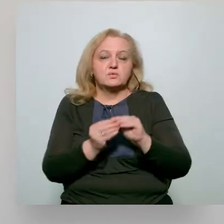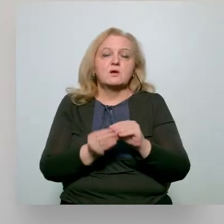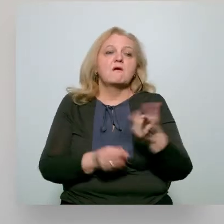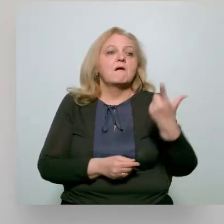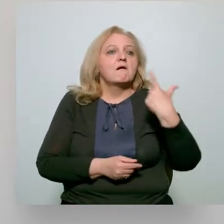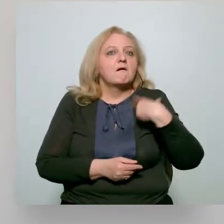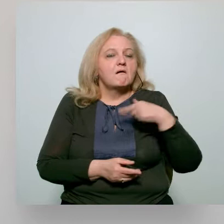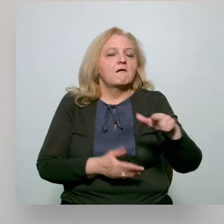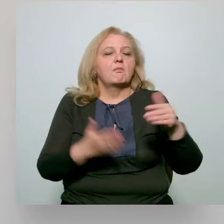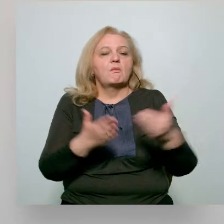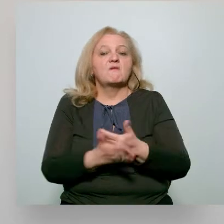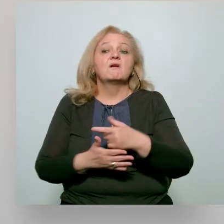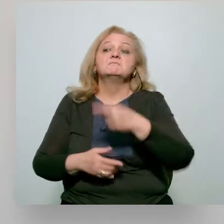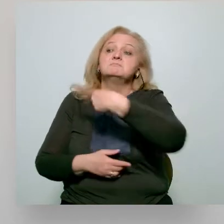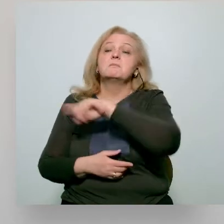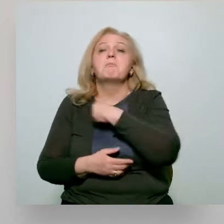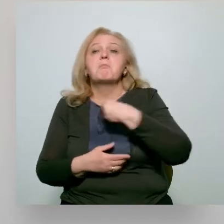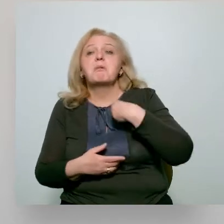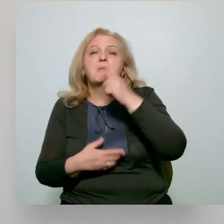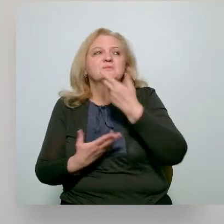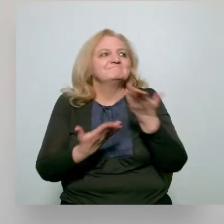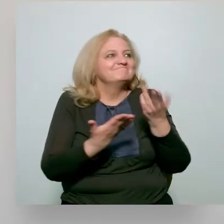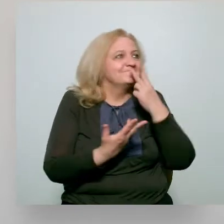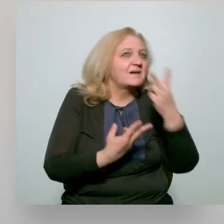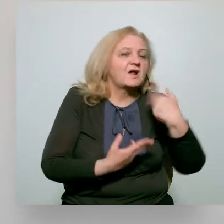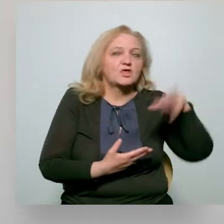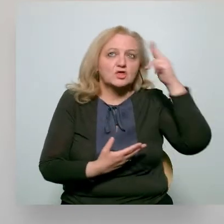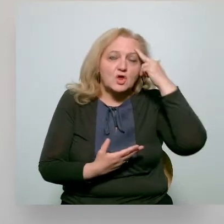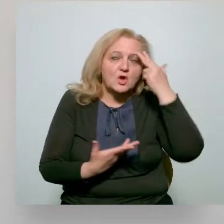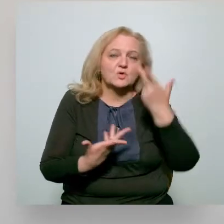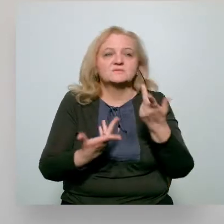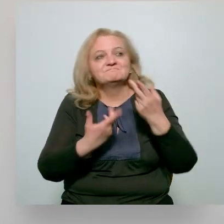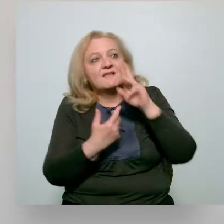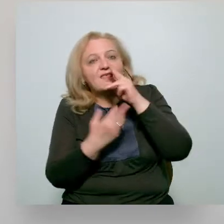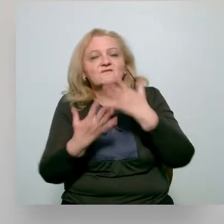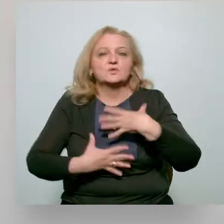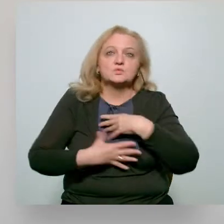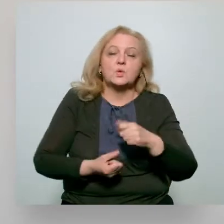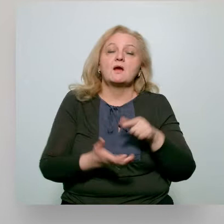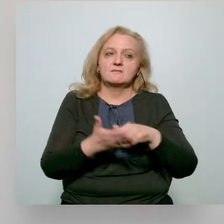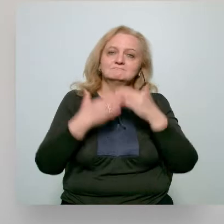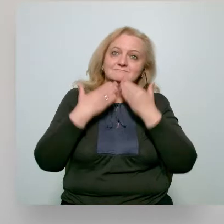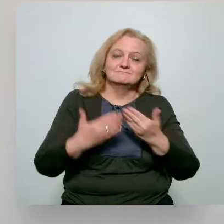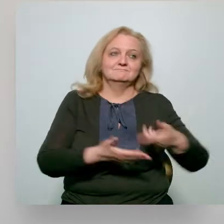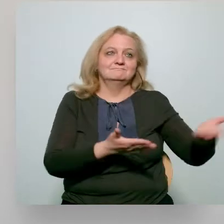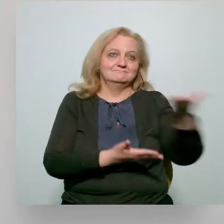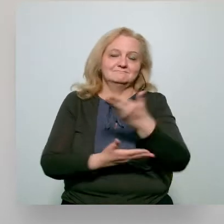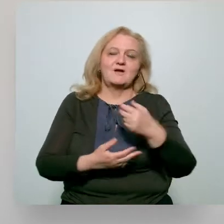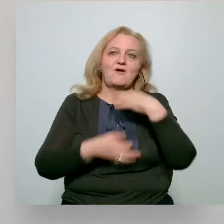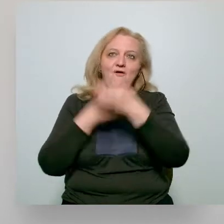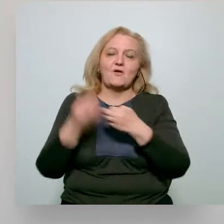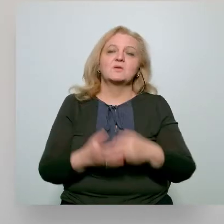odkrywając rzeczy, których nasi komentatorzy jednak czasami albo nie rozumieją, albo nie dostrzegają. więc jesteśmy za to wdzięczni. Mamy nadzieję, że dzisiaj